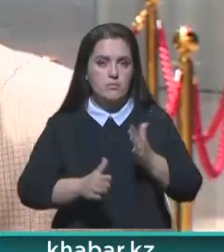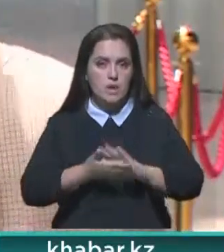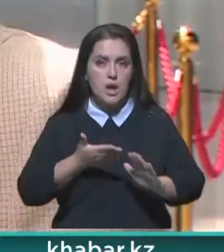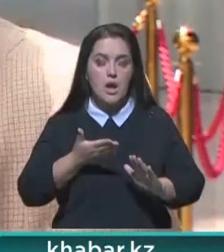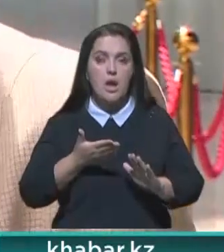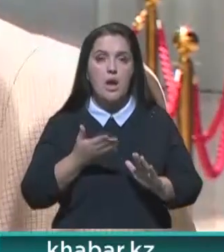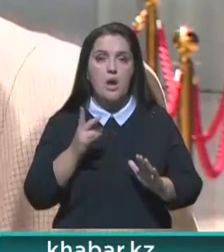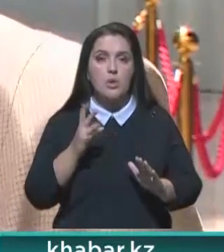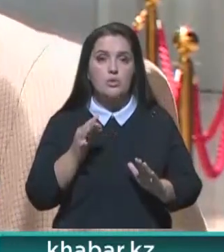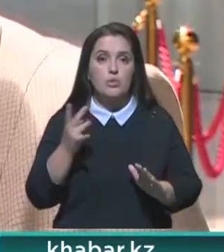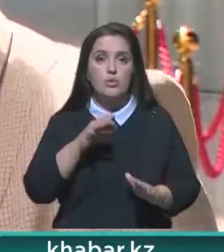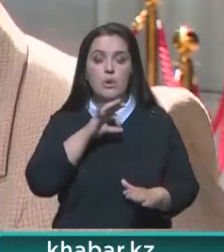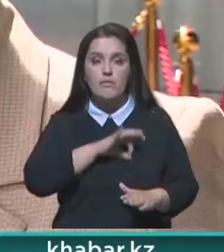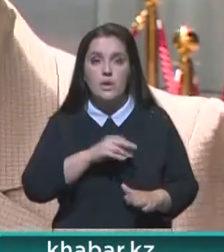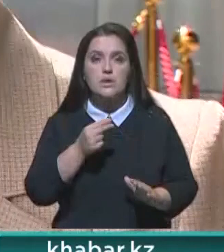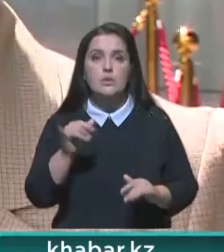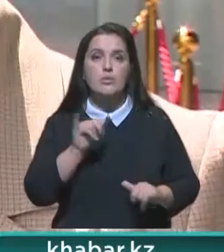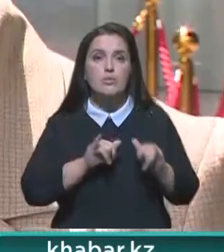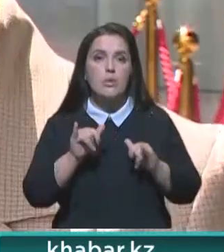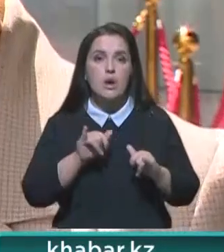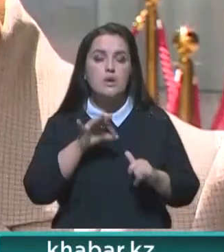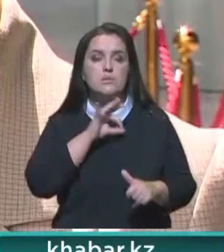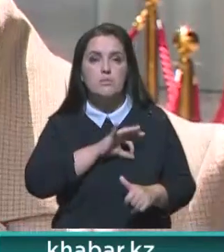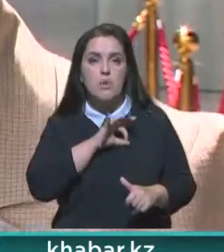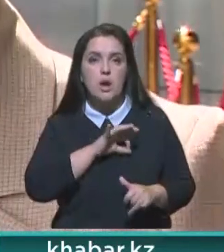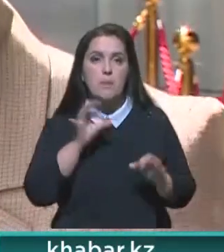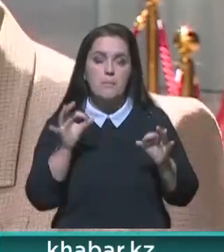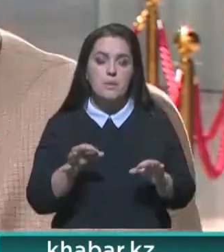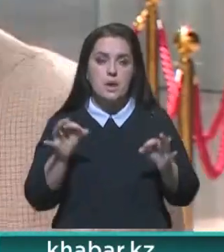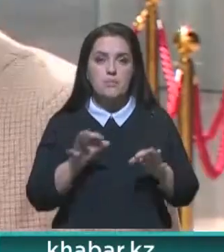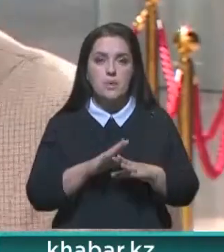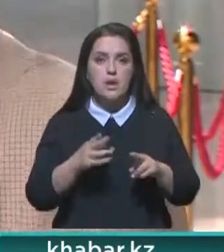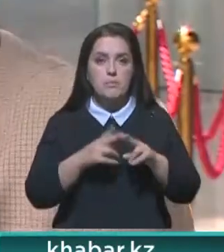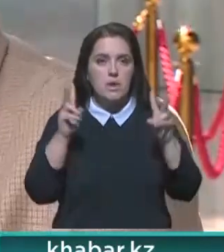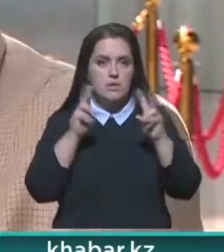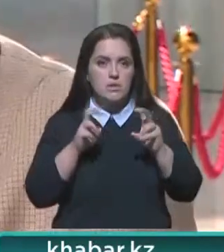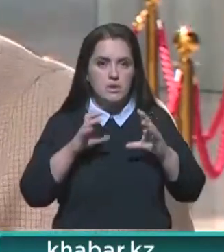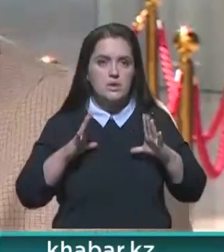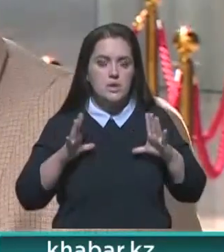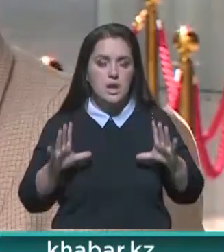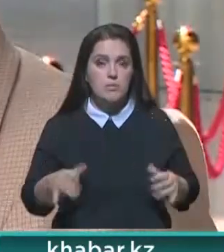чтобы оценить эффективность использования этих средств, нужно посмотреть, как они были использованы на месте. Этого аудиторская палата ранее не могла.